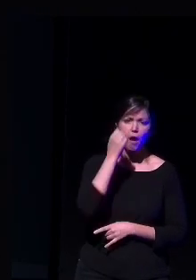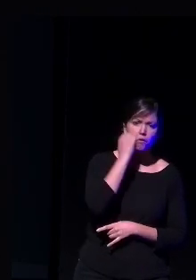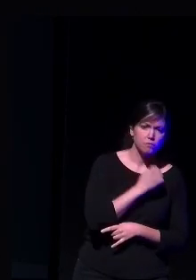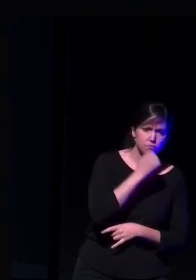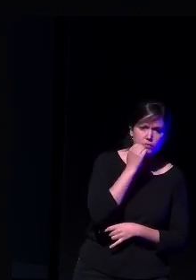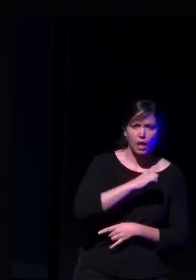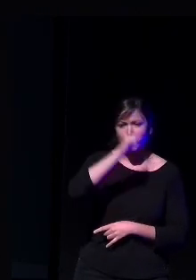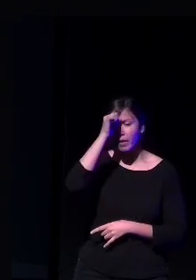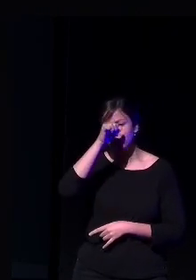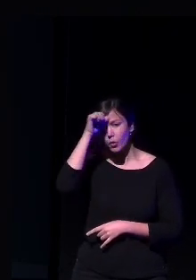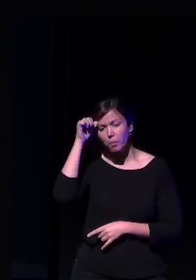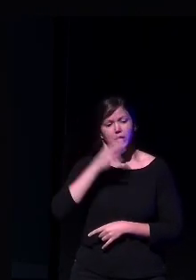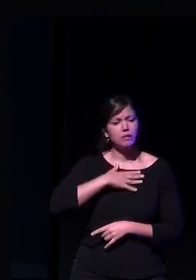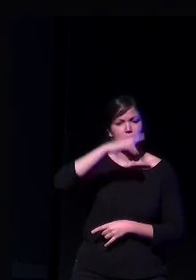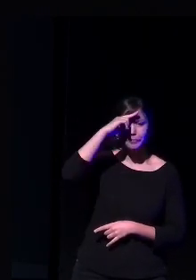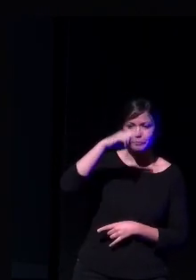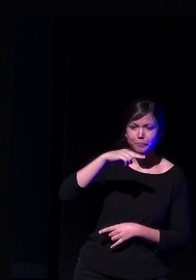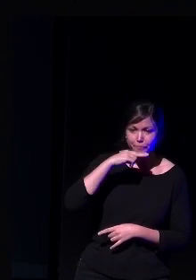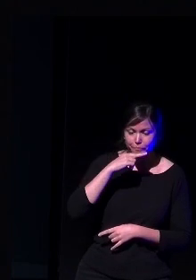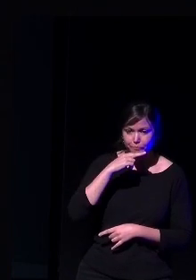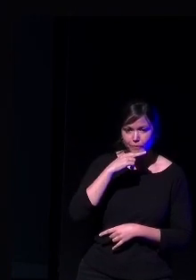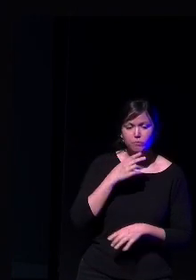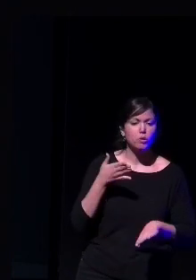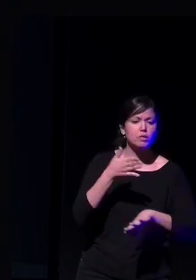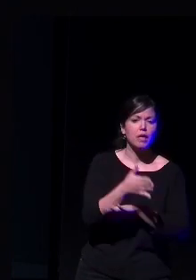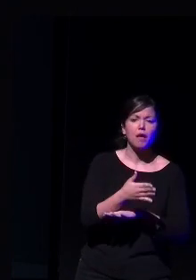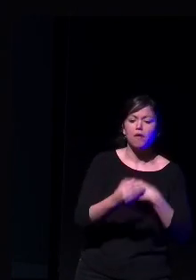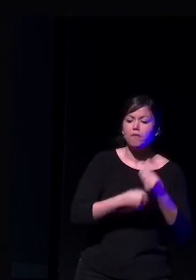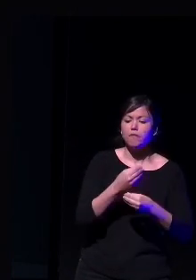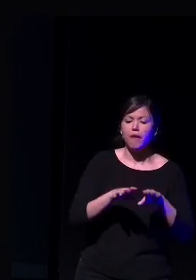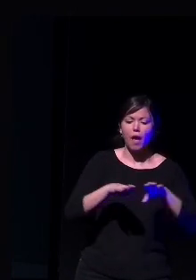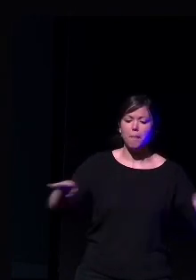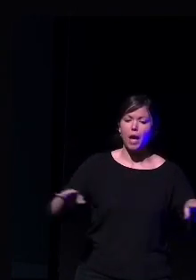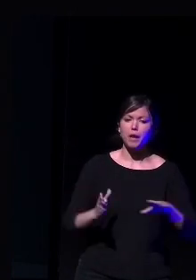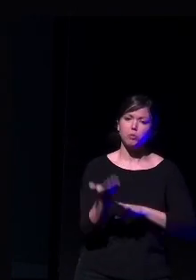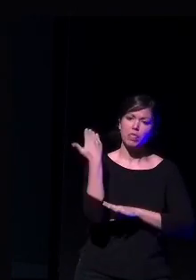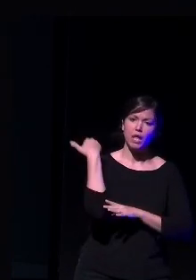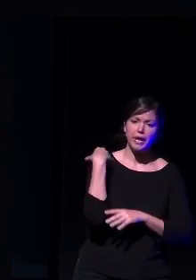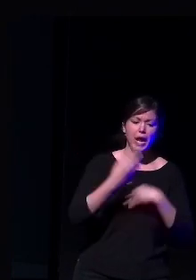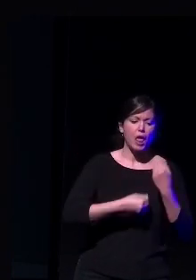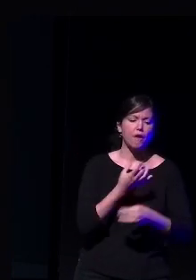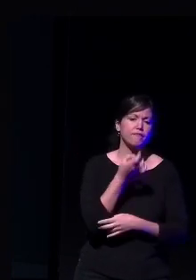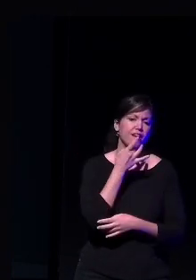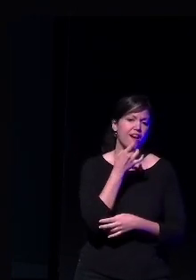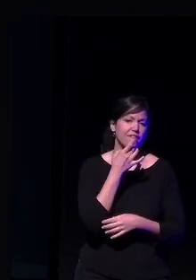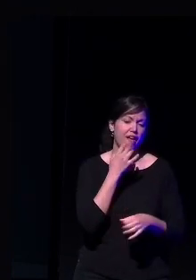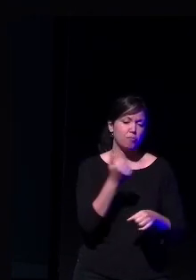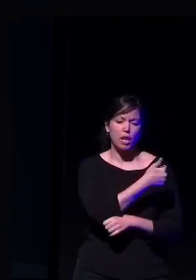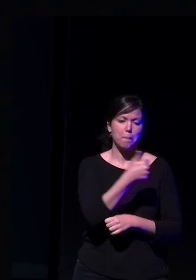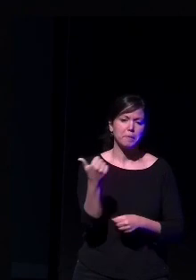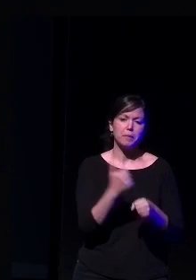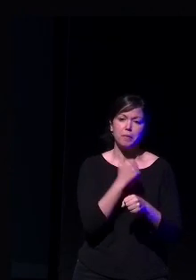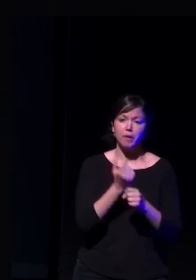diumenges, el pare ja em posava darrere la barra a fer cafès. Va ser la primera feina que vaig